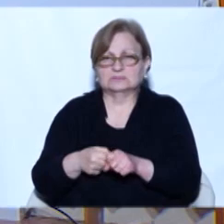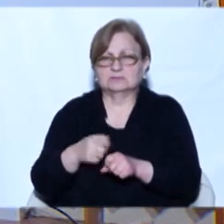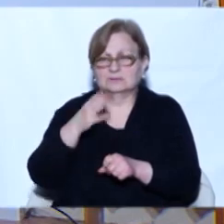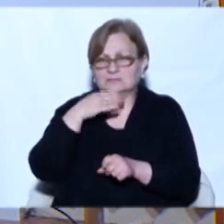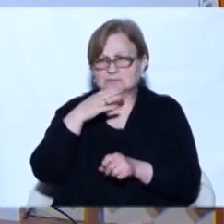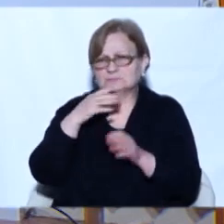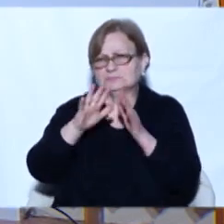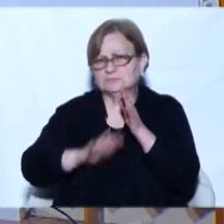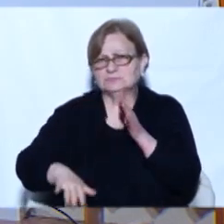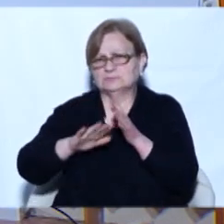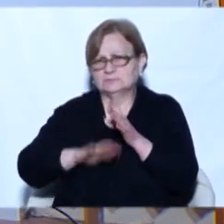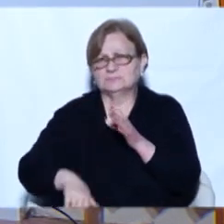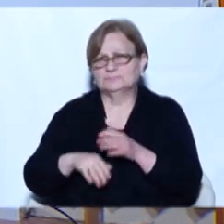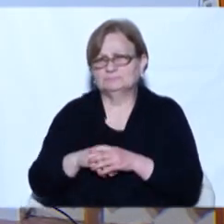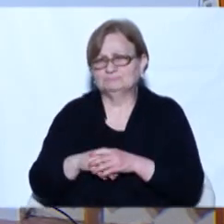წყალი მადინეს.